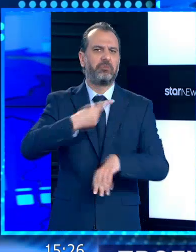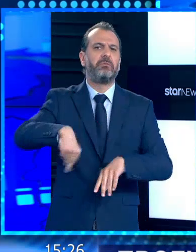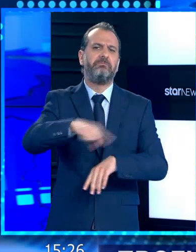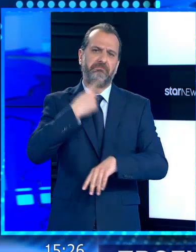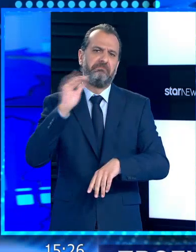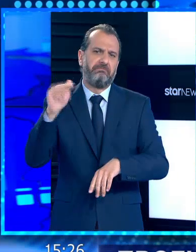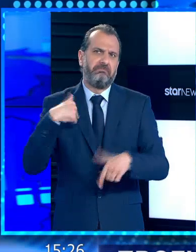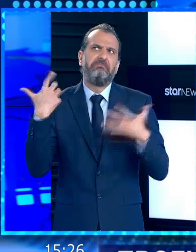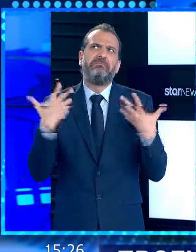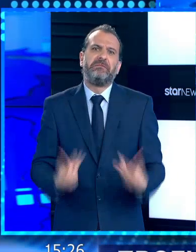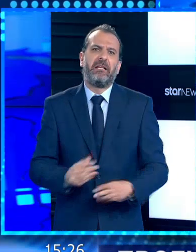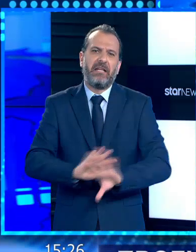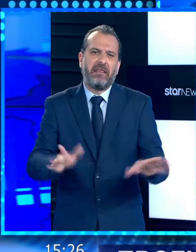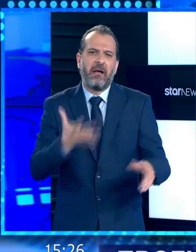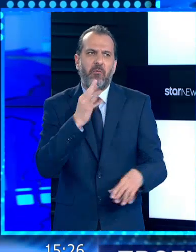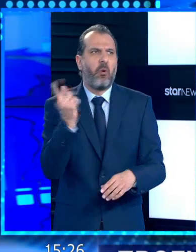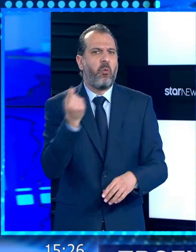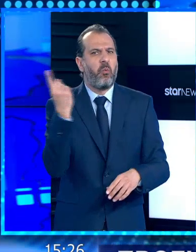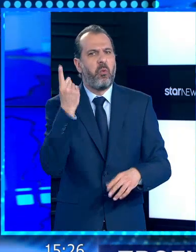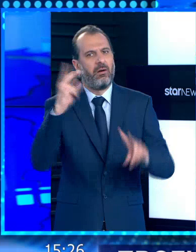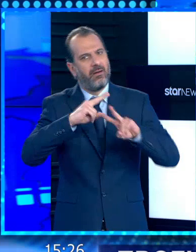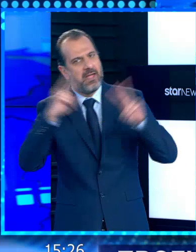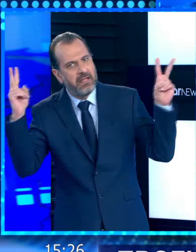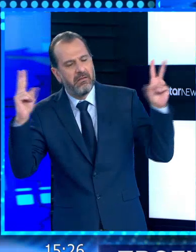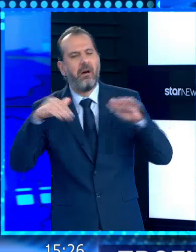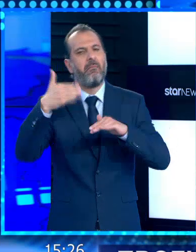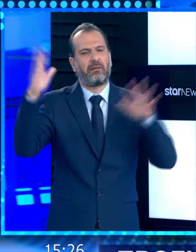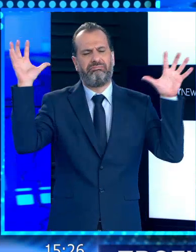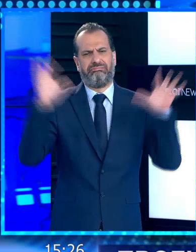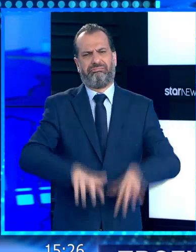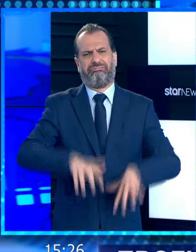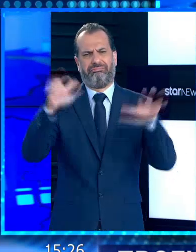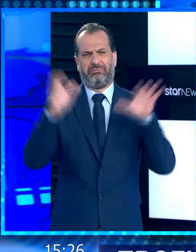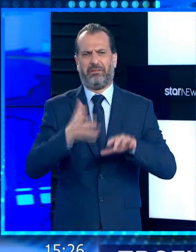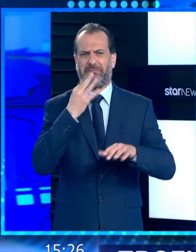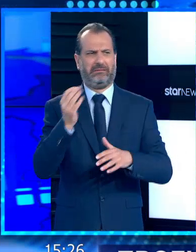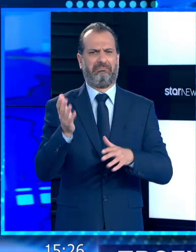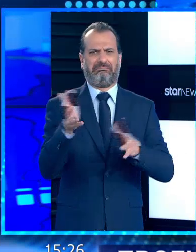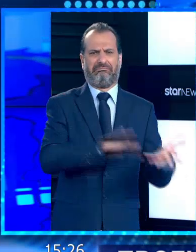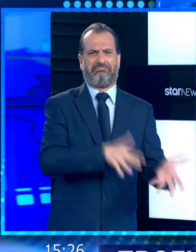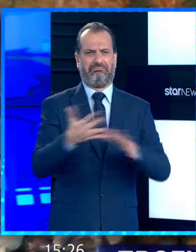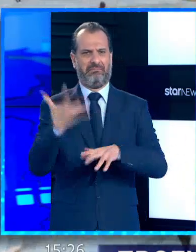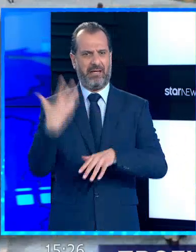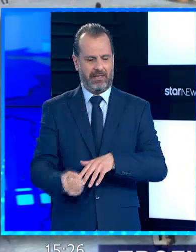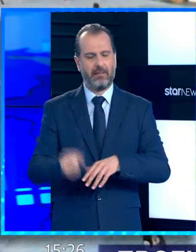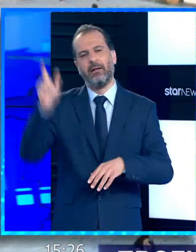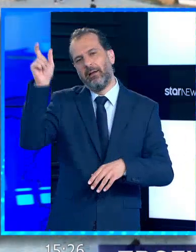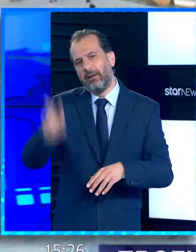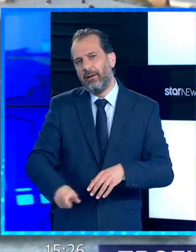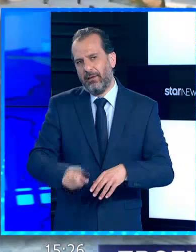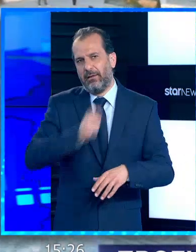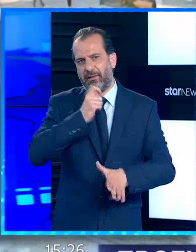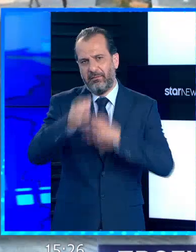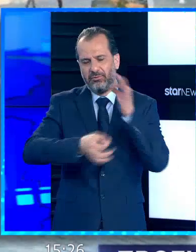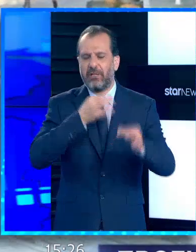τον τελευταίο καιρό, Θοδωρή, με τον άστατο καιρό. Καλό μεσημέρι, πράγματι. Έτσι έχουν τα πράγματα. Η θερμοκρασία, βέβαια, και